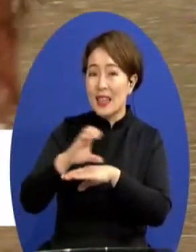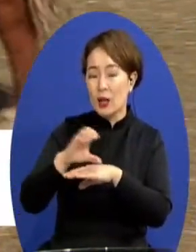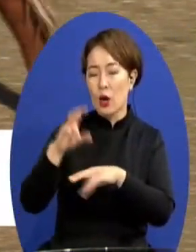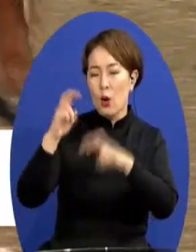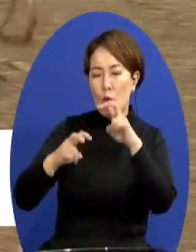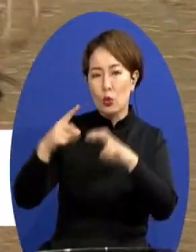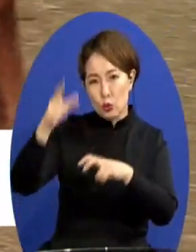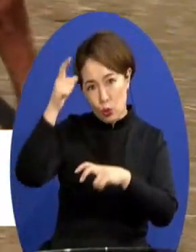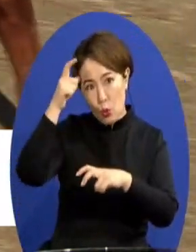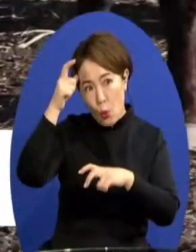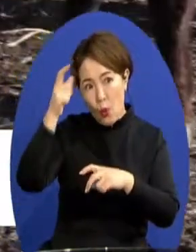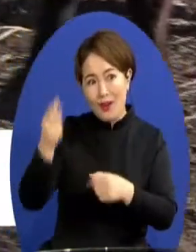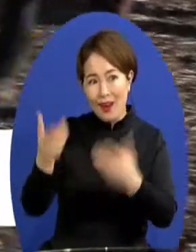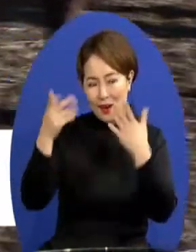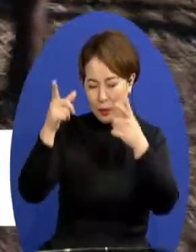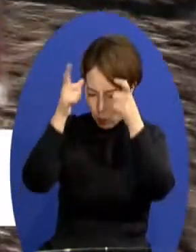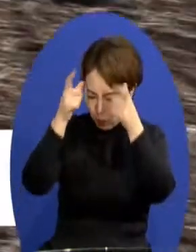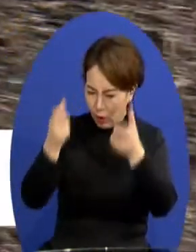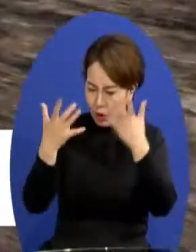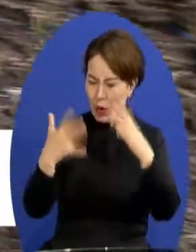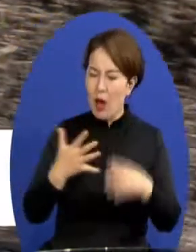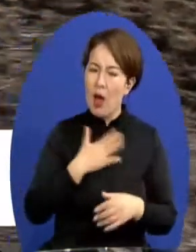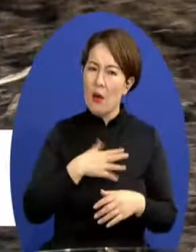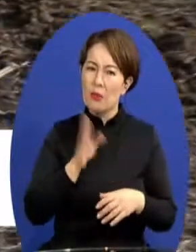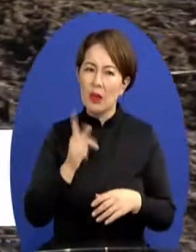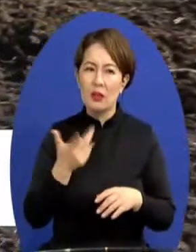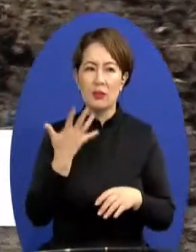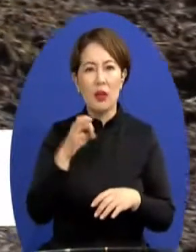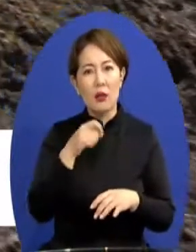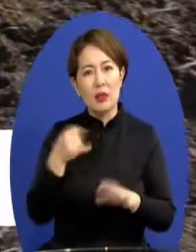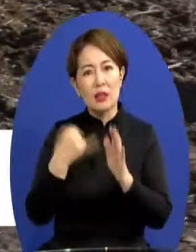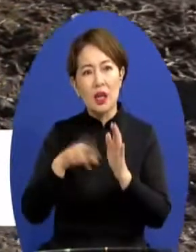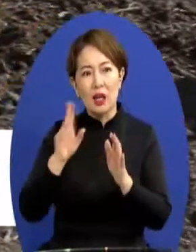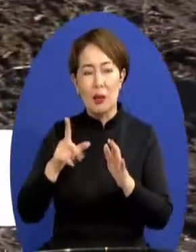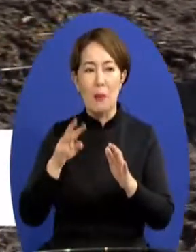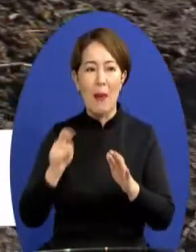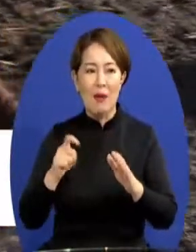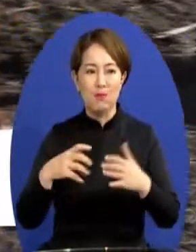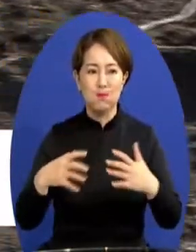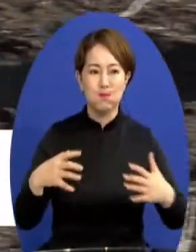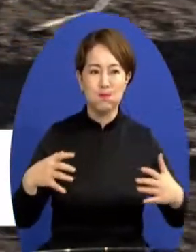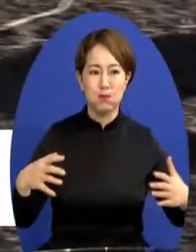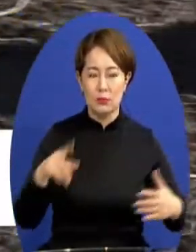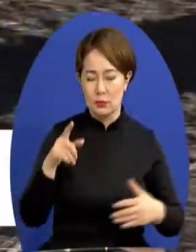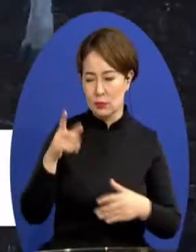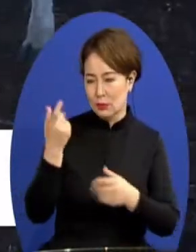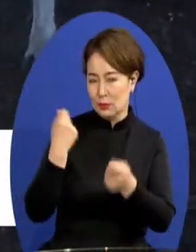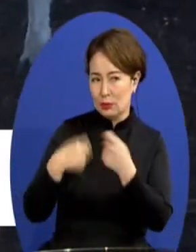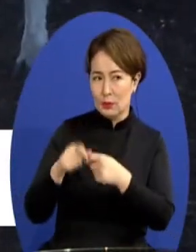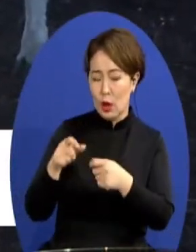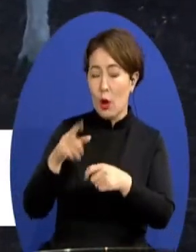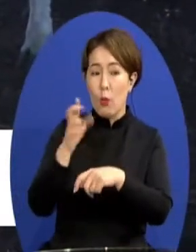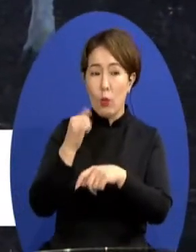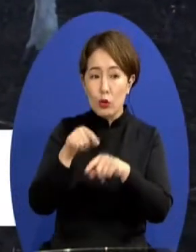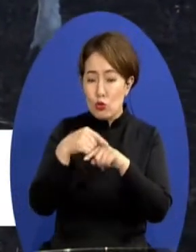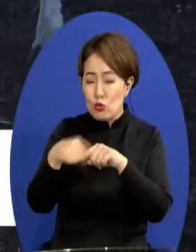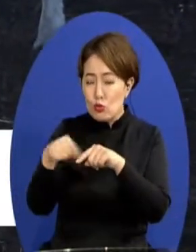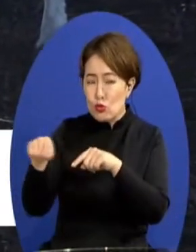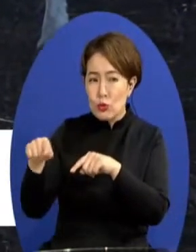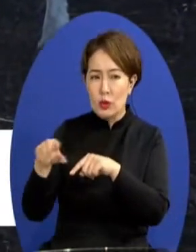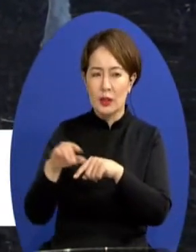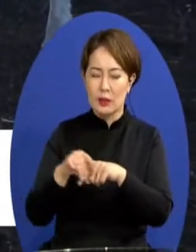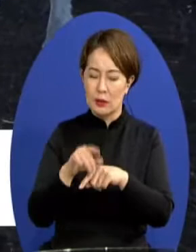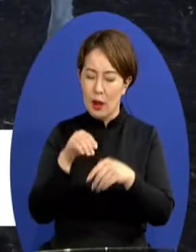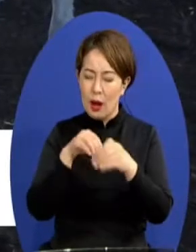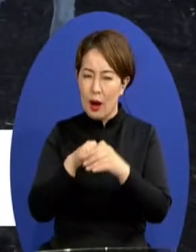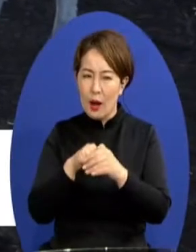Монгол үхрээс амьдын жин 50-60 кг-аар илүү махны чиглэлийн үхэр. Олон жил зөвхөн булганы хойд талын хэдхэн суманд генофонд